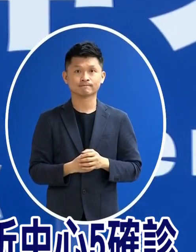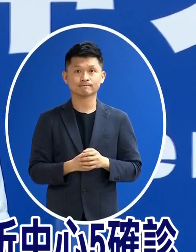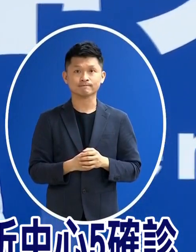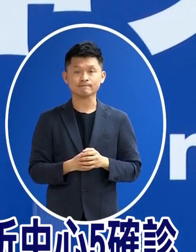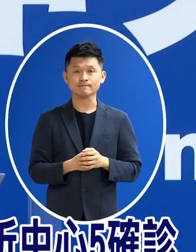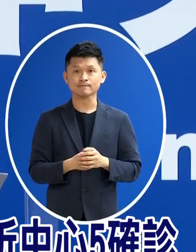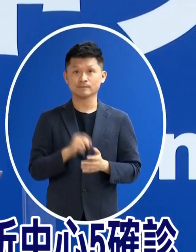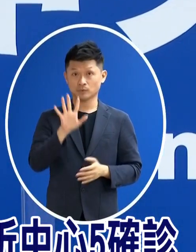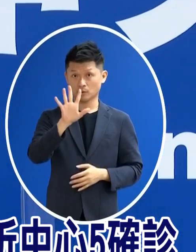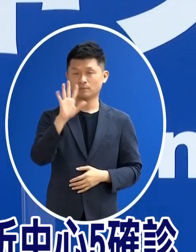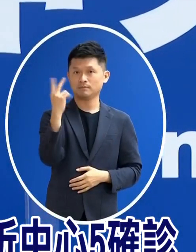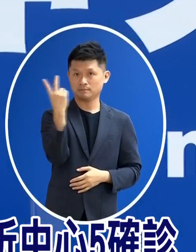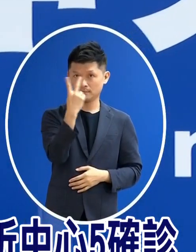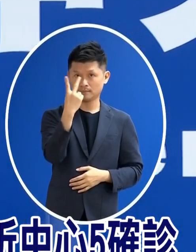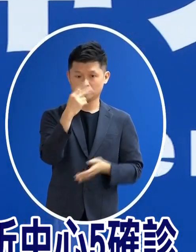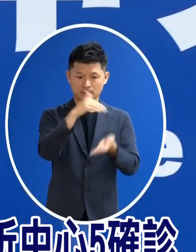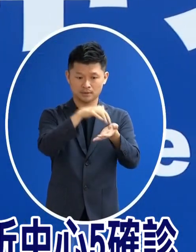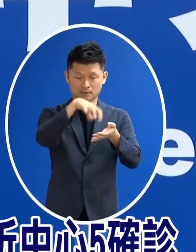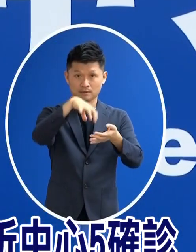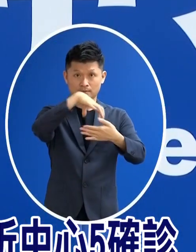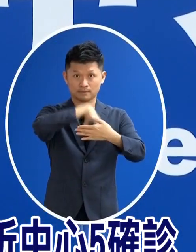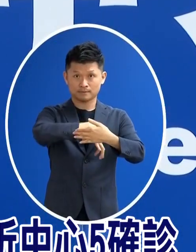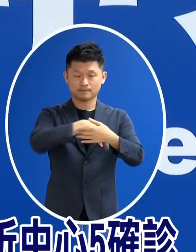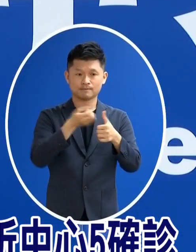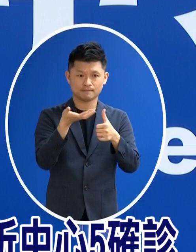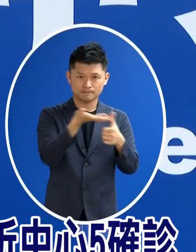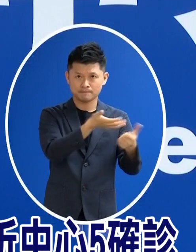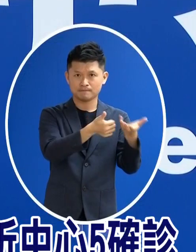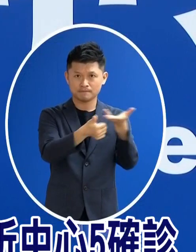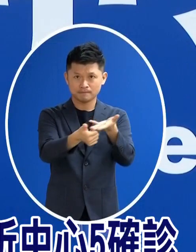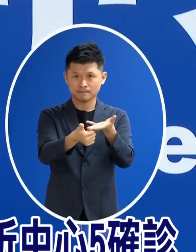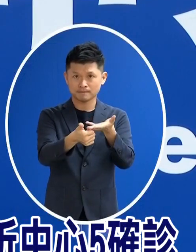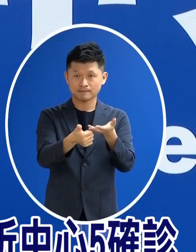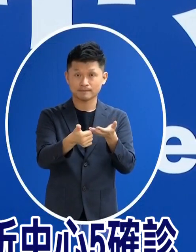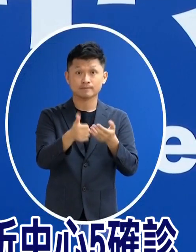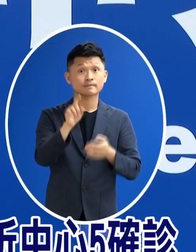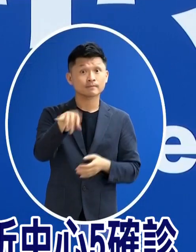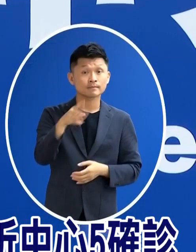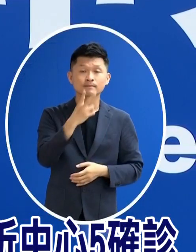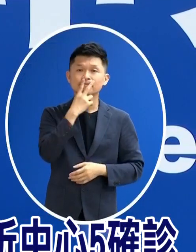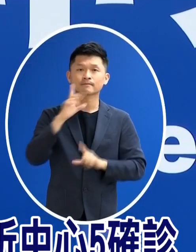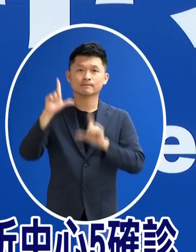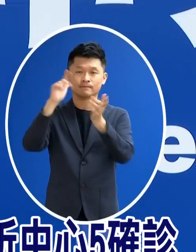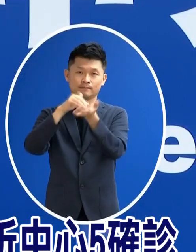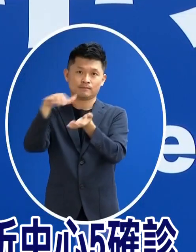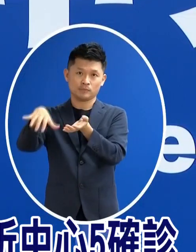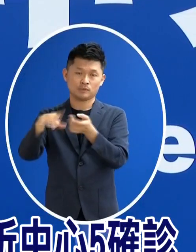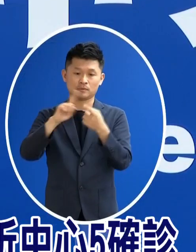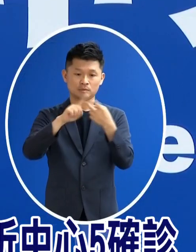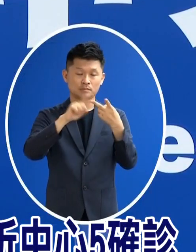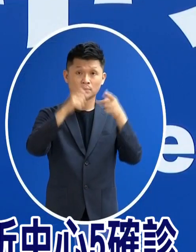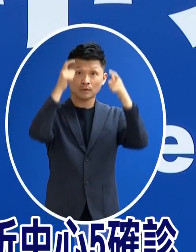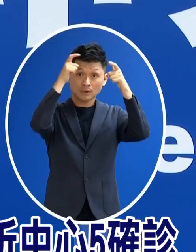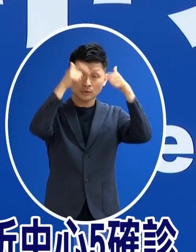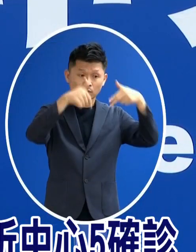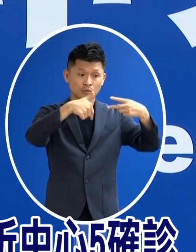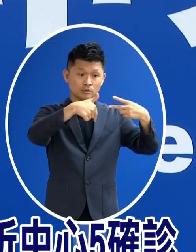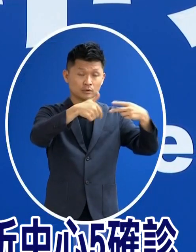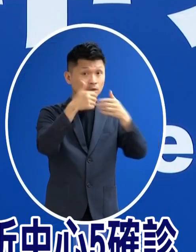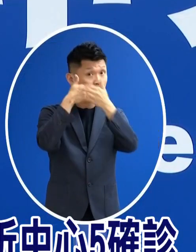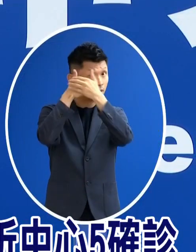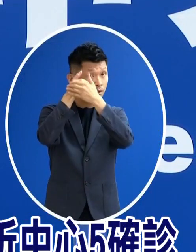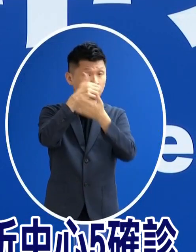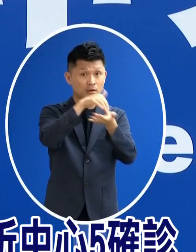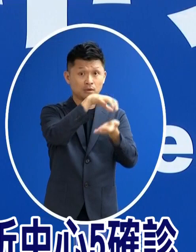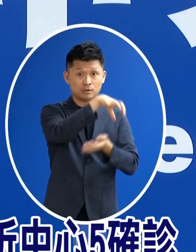起的这个院内感染事件就是指这个亚东医院跟高雄的仁惠医院之外，我们